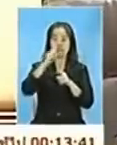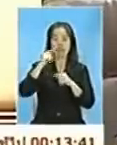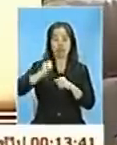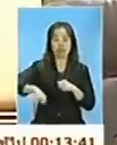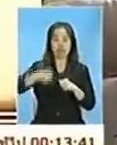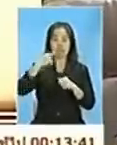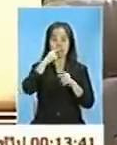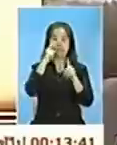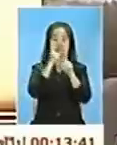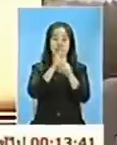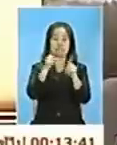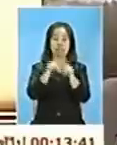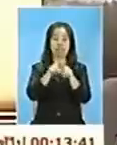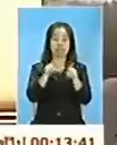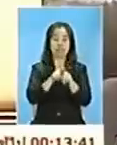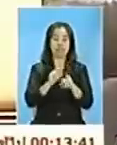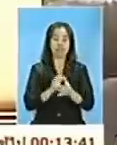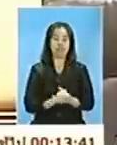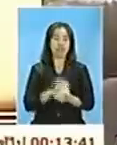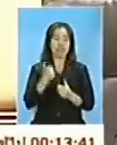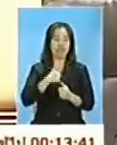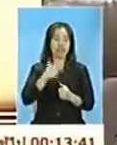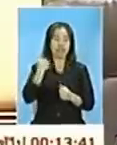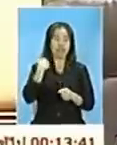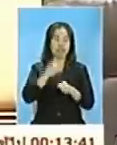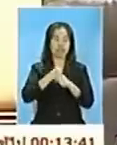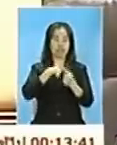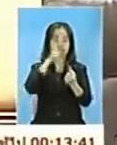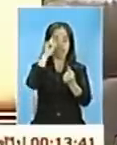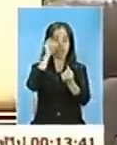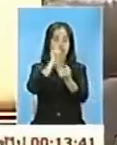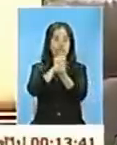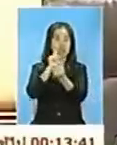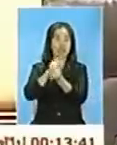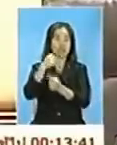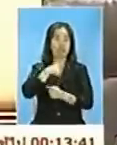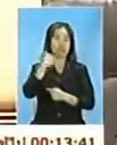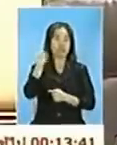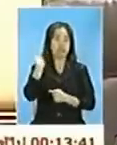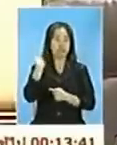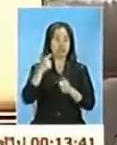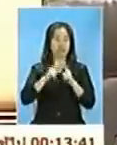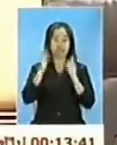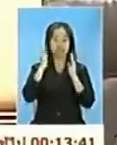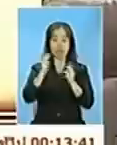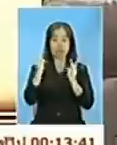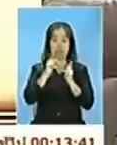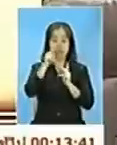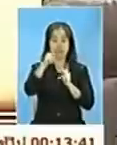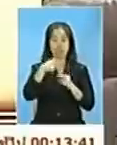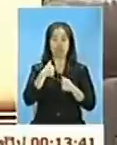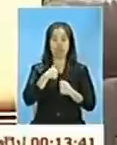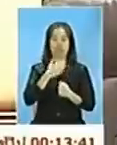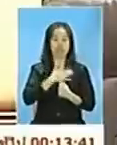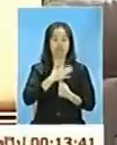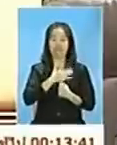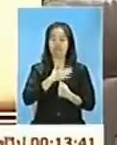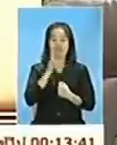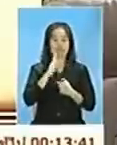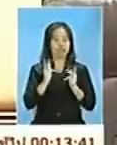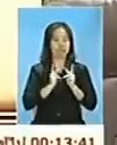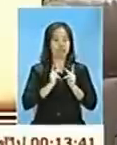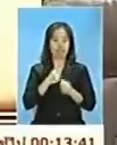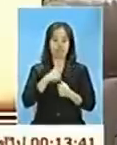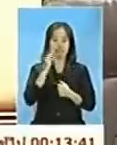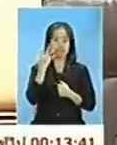นตรงๆชีวิตผมไม่มีอารมณ์อะพูดจากใจจริงคนอื่นอาจจะกลัวคุณแต่ไม่ใช่ผมไม่ใช่หรอกคุ